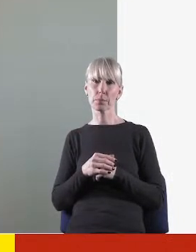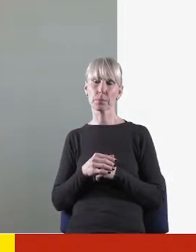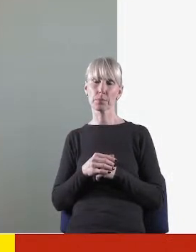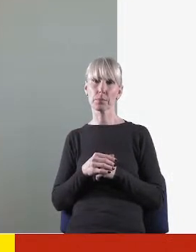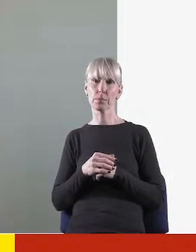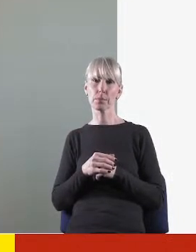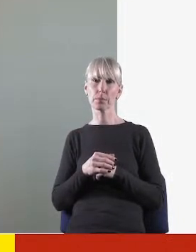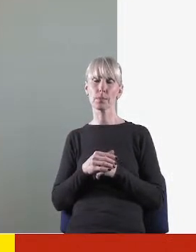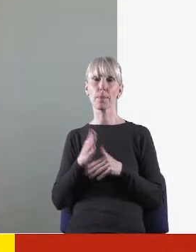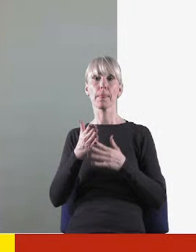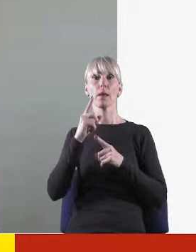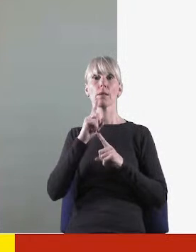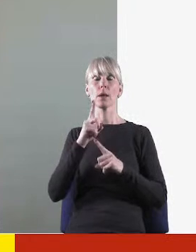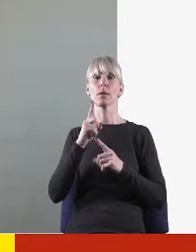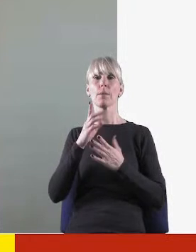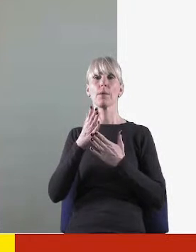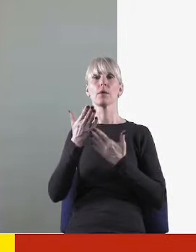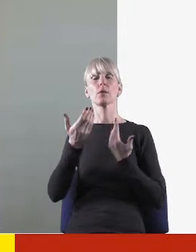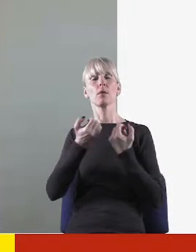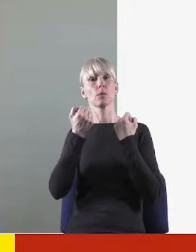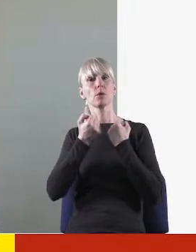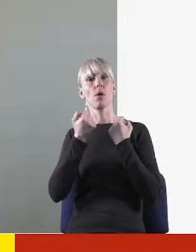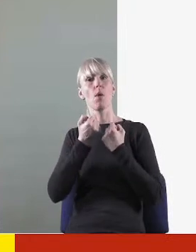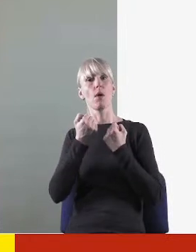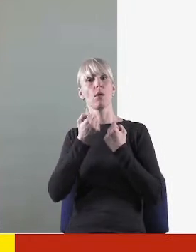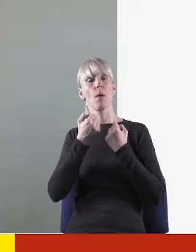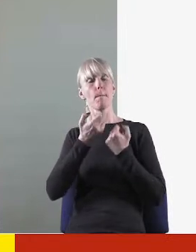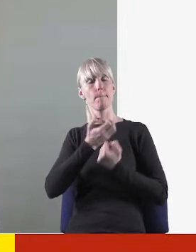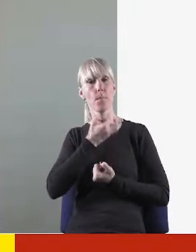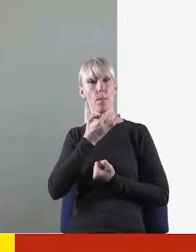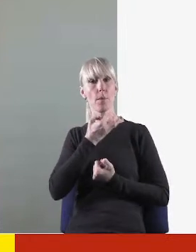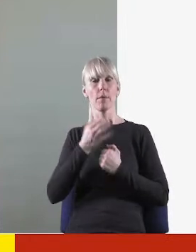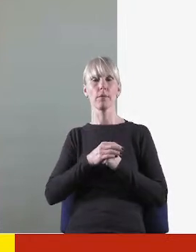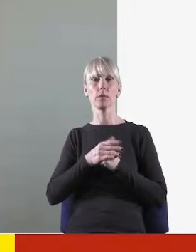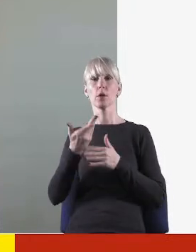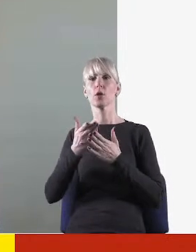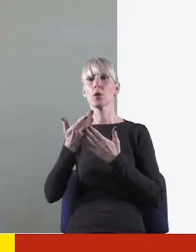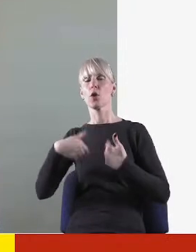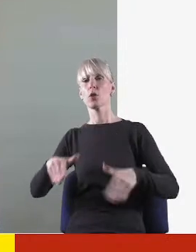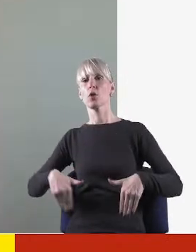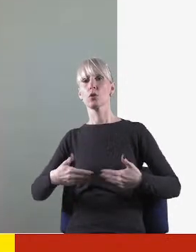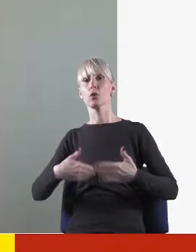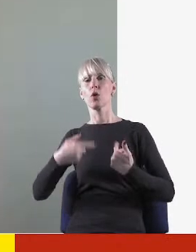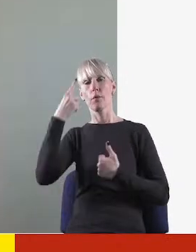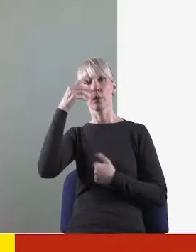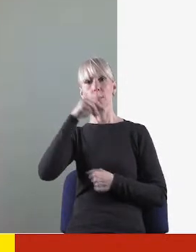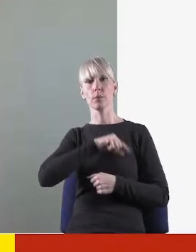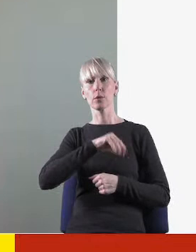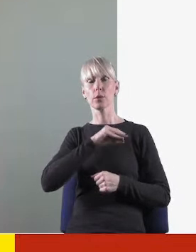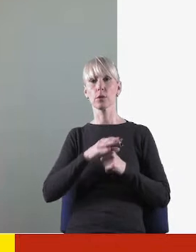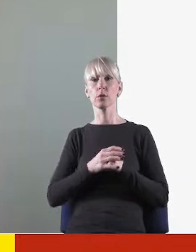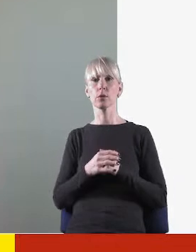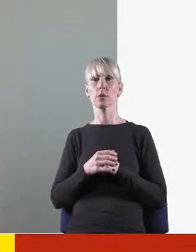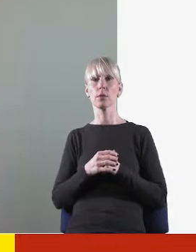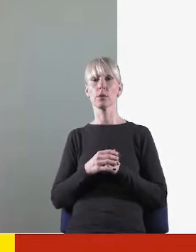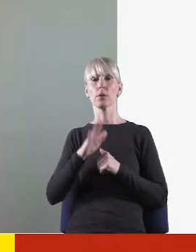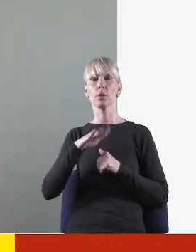właściwą rolę sprawują, jeżeli chodzi o zdrowie psychiczne dzieci i